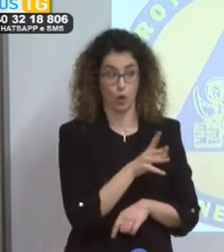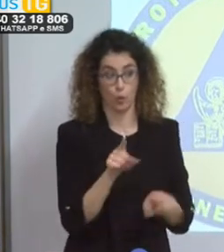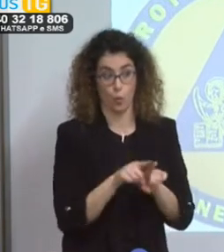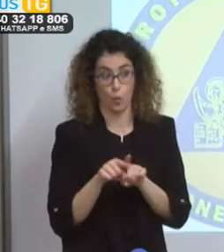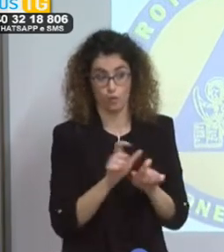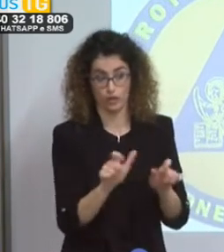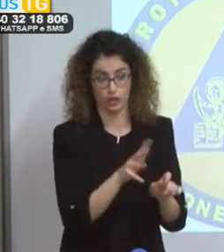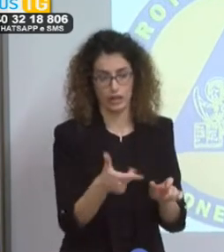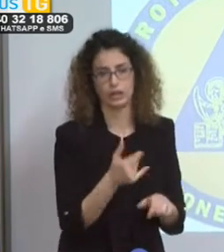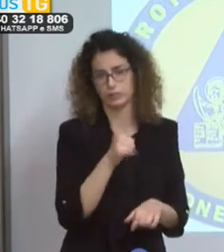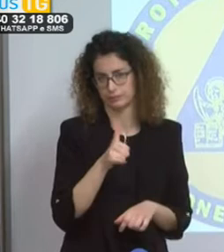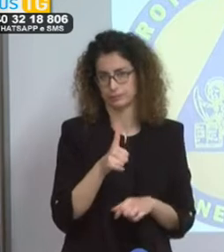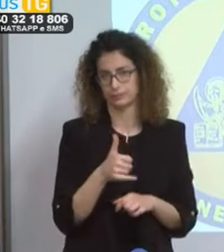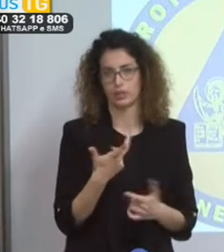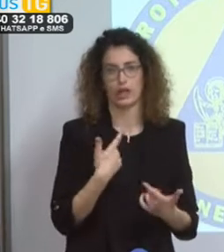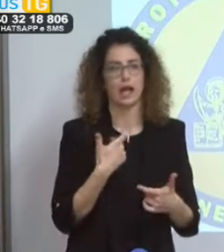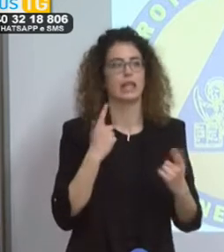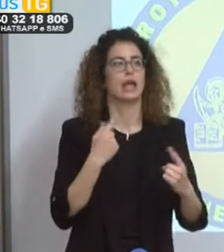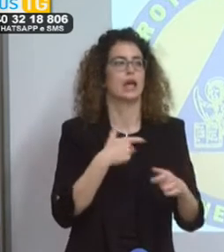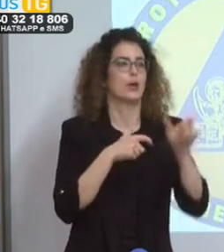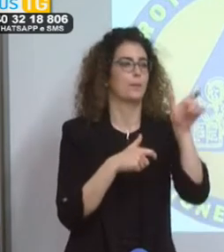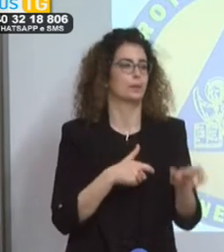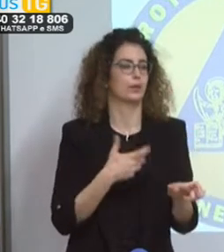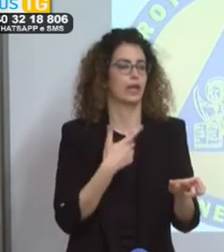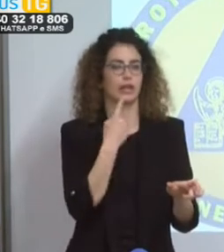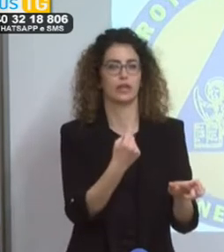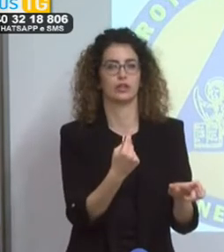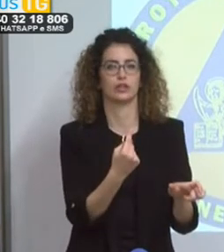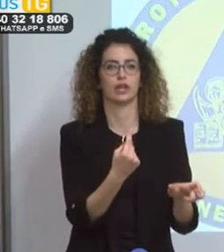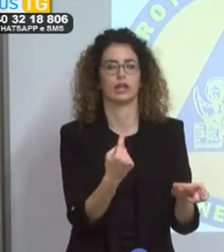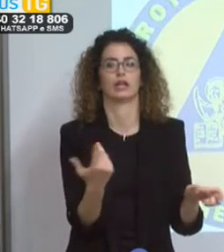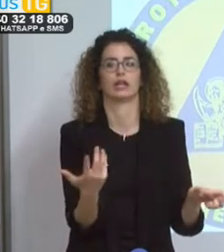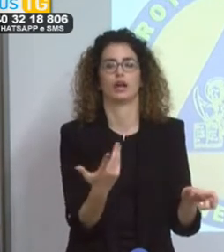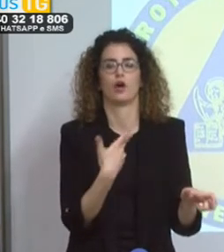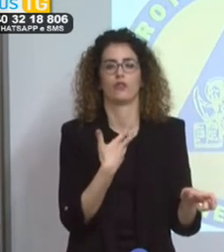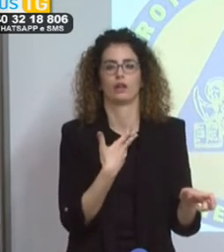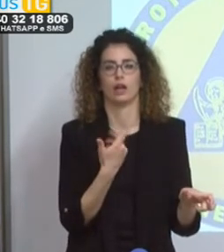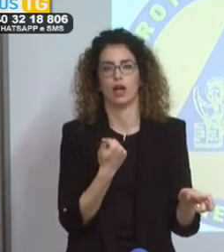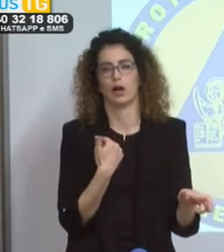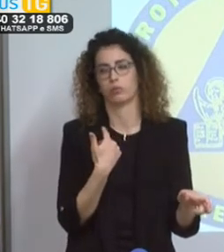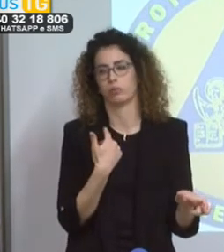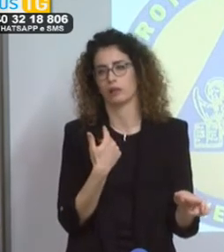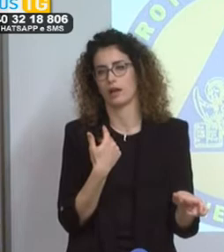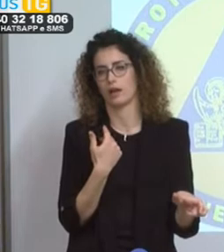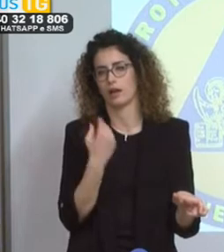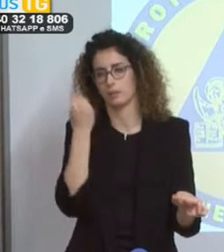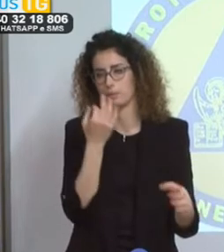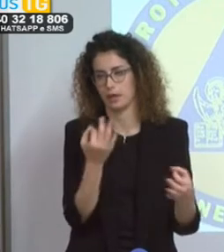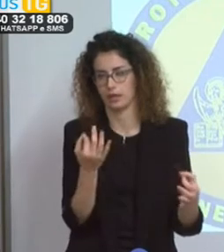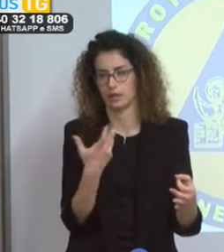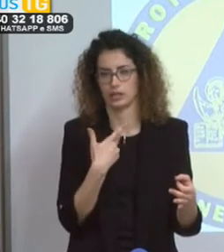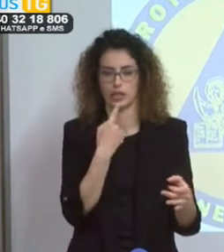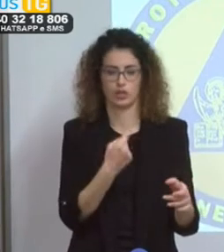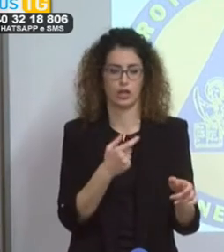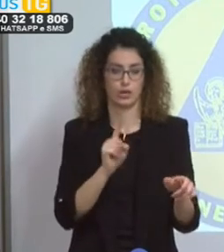A meno che non ci sia una persona che dice io ho fatto, questo è previsto, e che poi fa parte del buon senso e della clinica. Ho avuto la prima